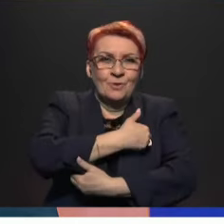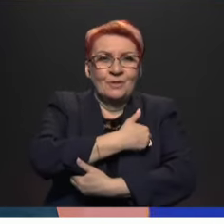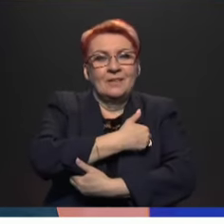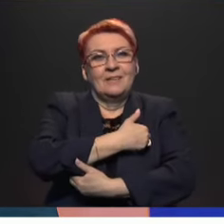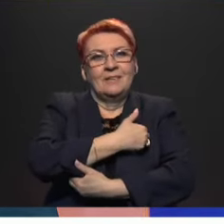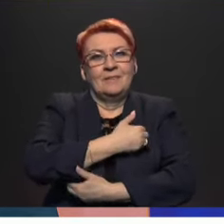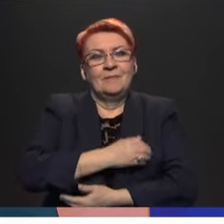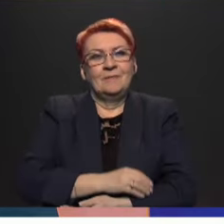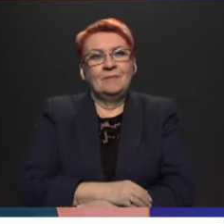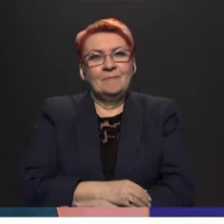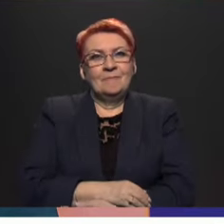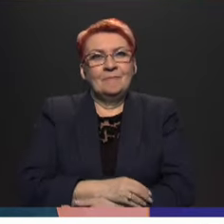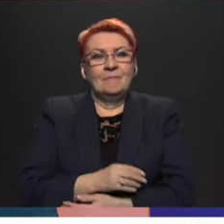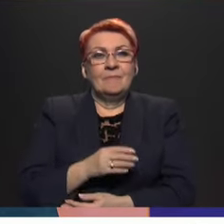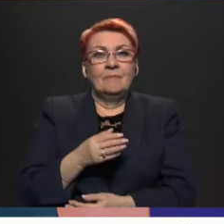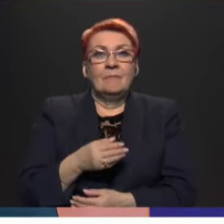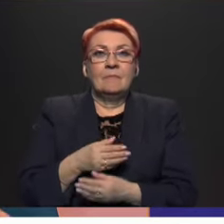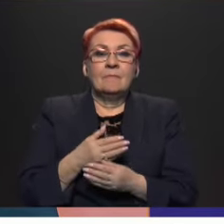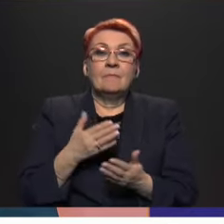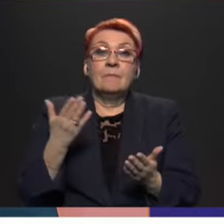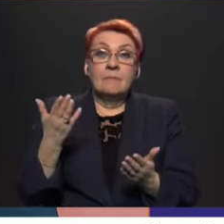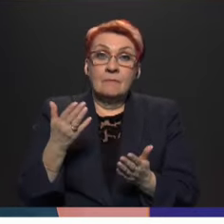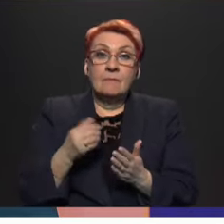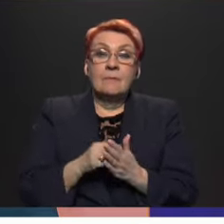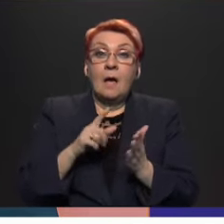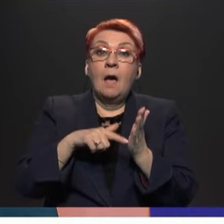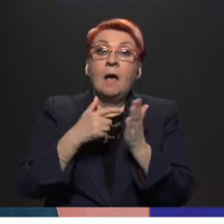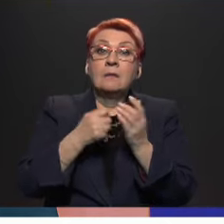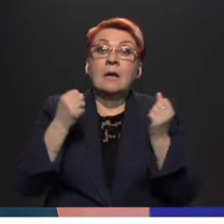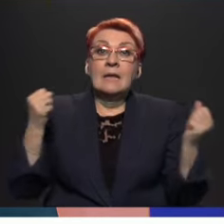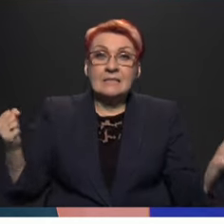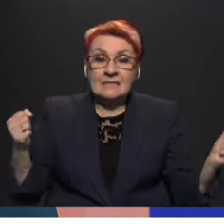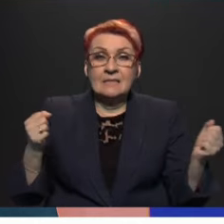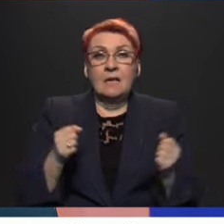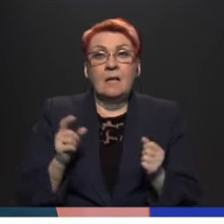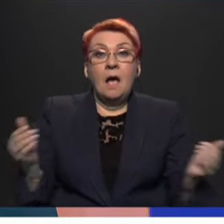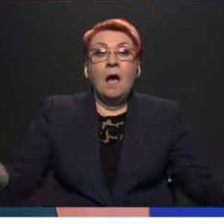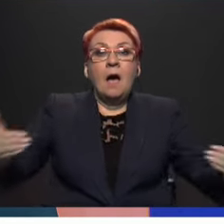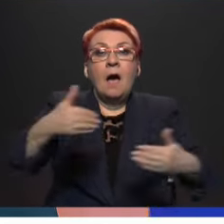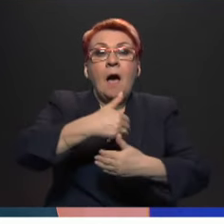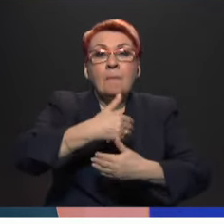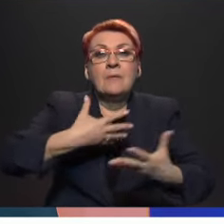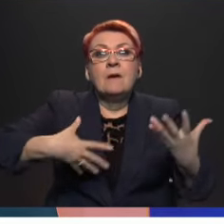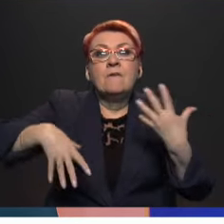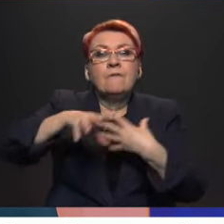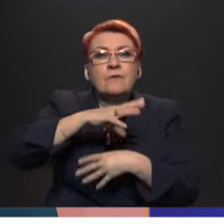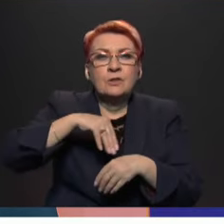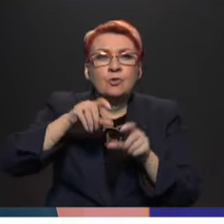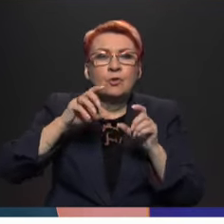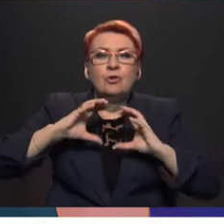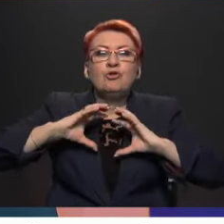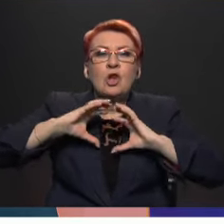распростёр свои руки на кресте, как бы обнимая этими руками все человечество и забирая на себя все